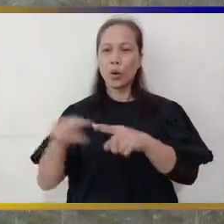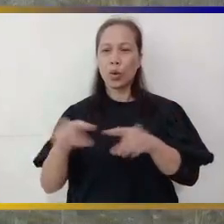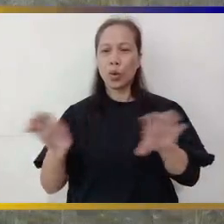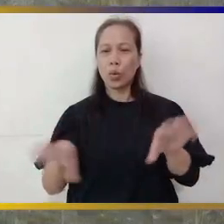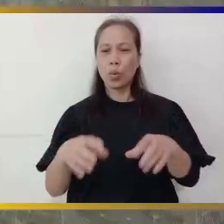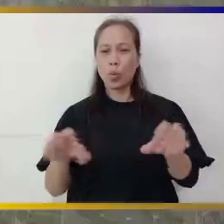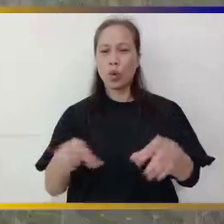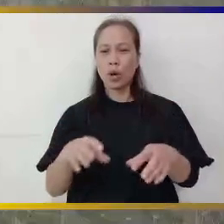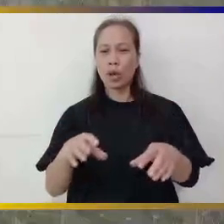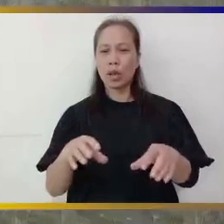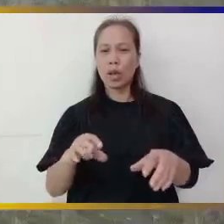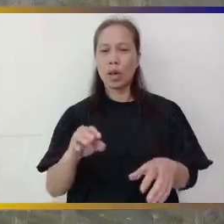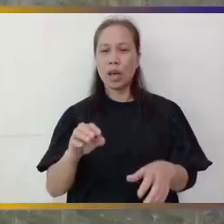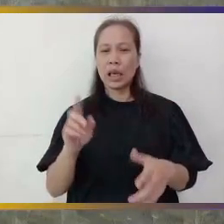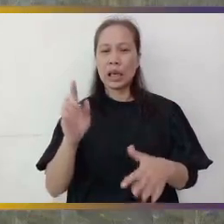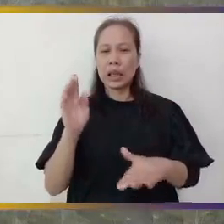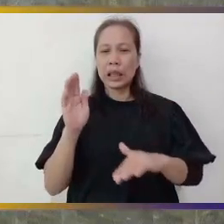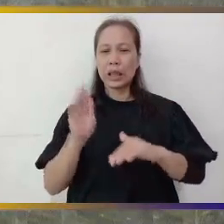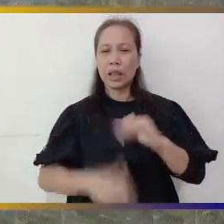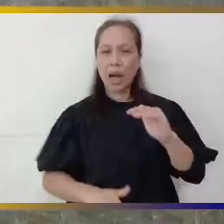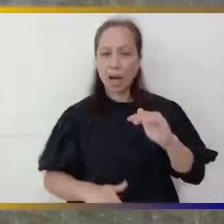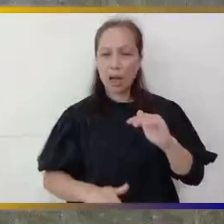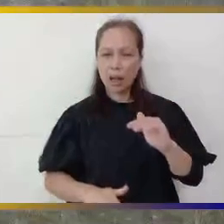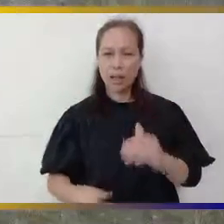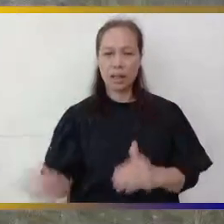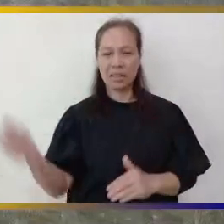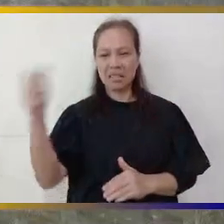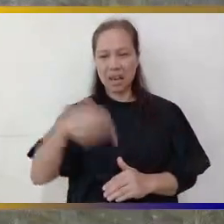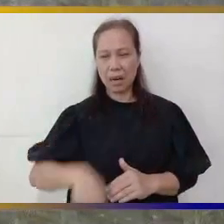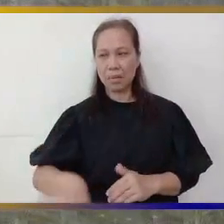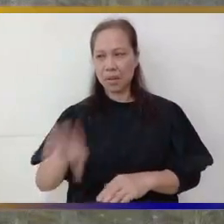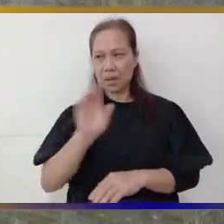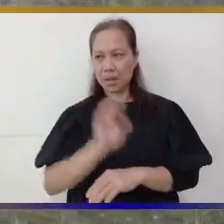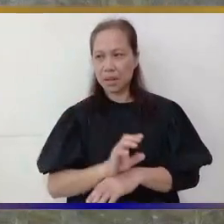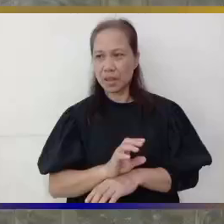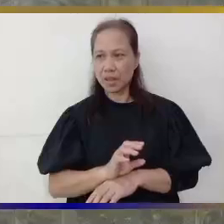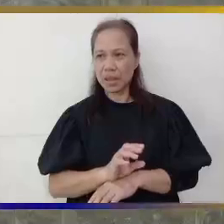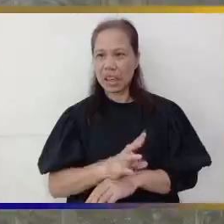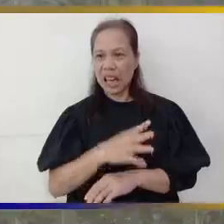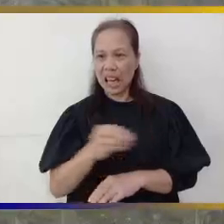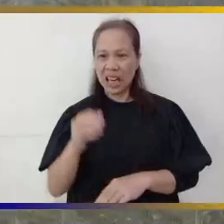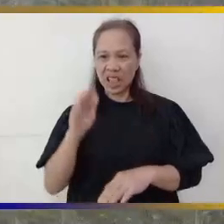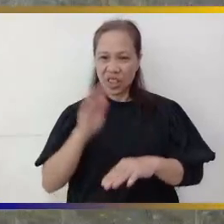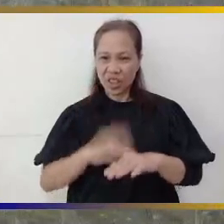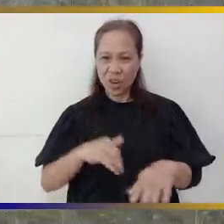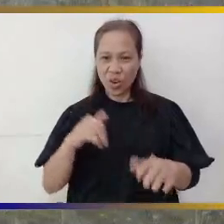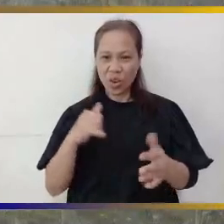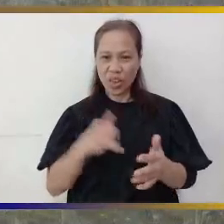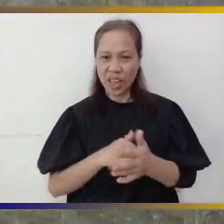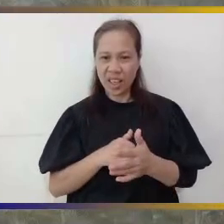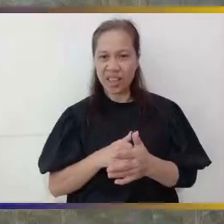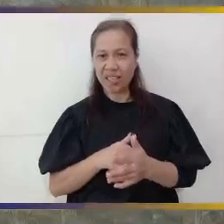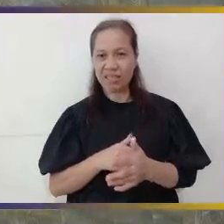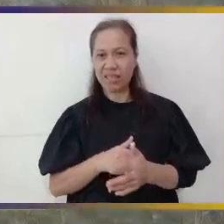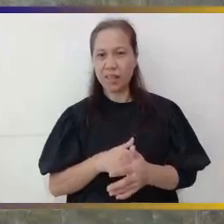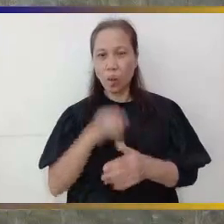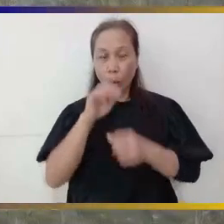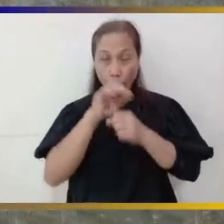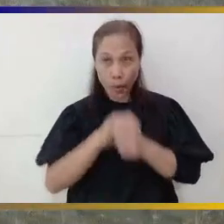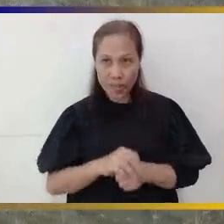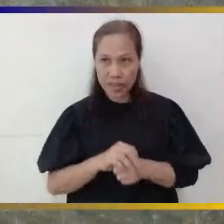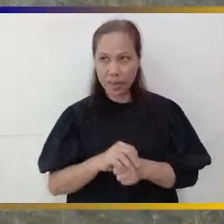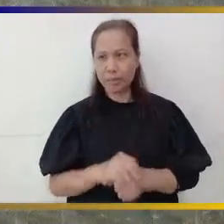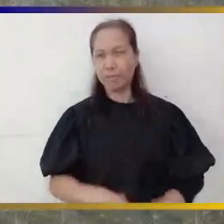simbahan and we call it Worship to God so nakikita niyo mga kapatid na napupulot